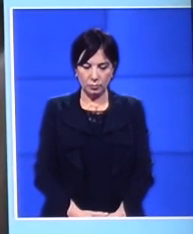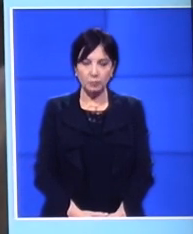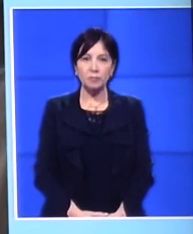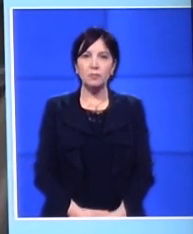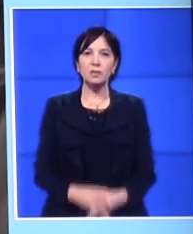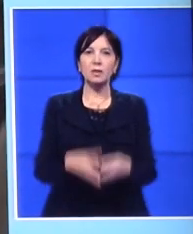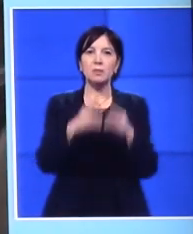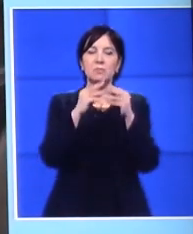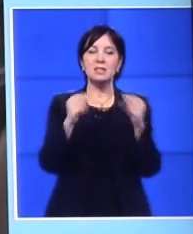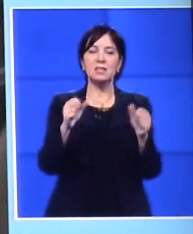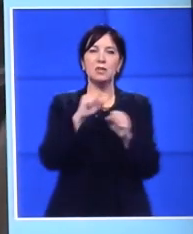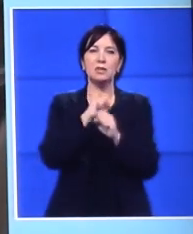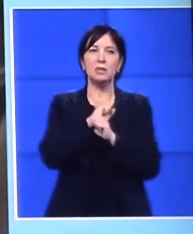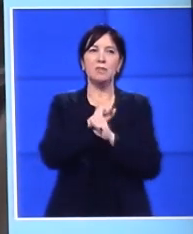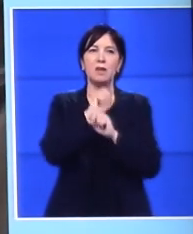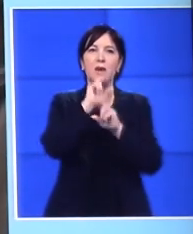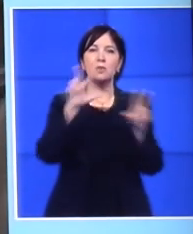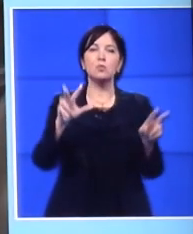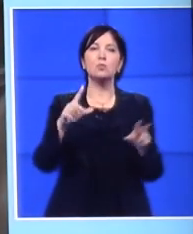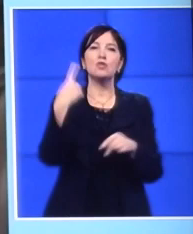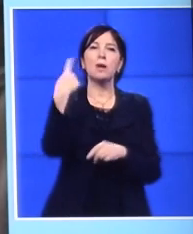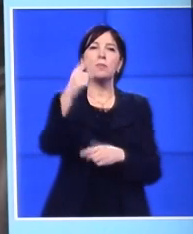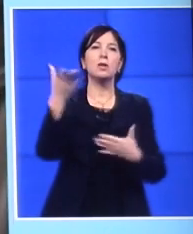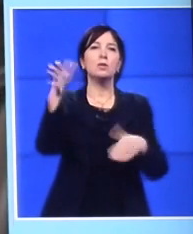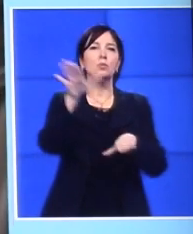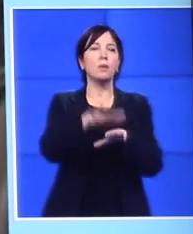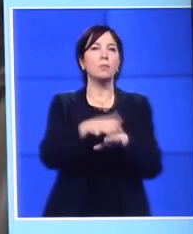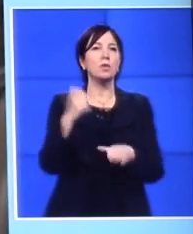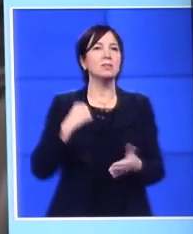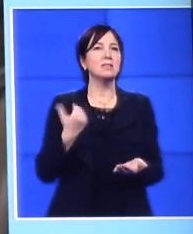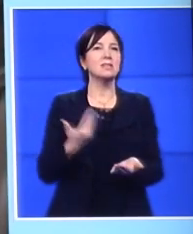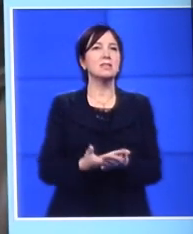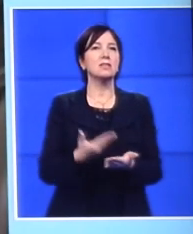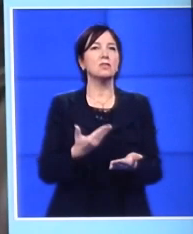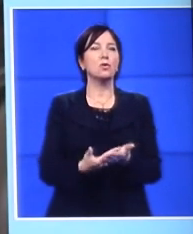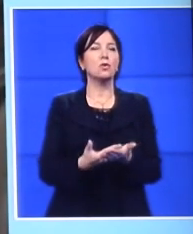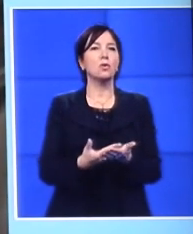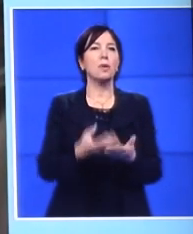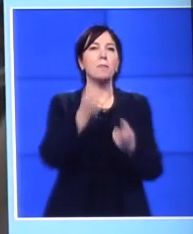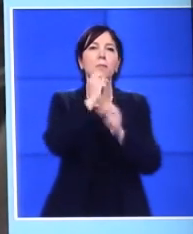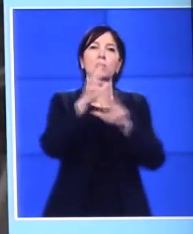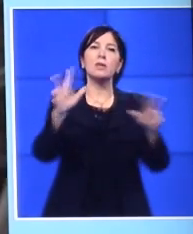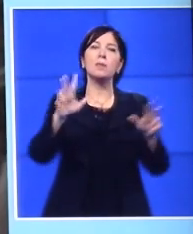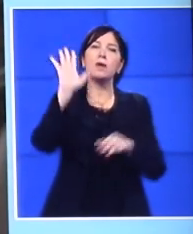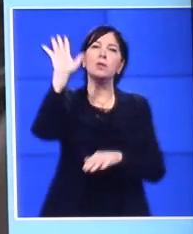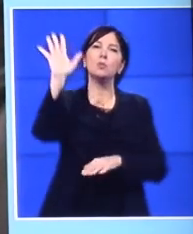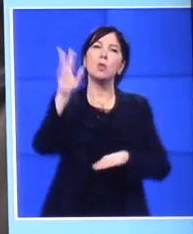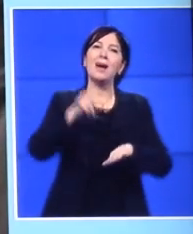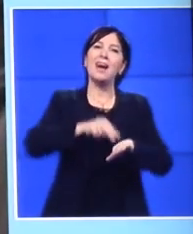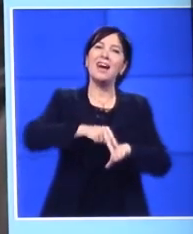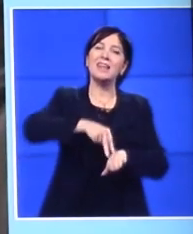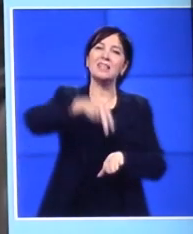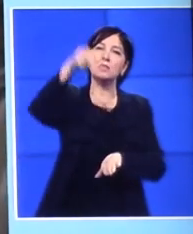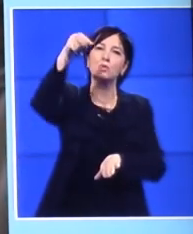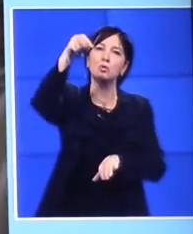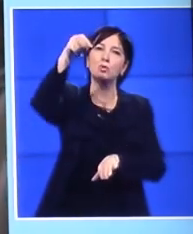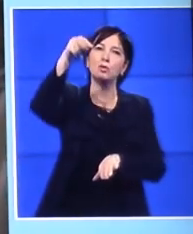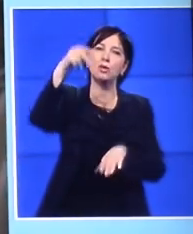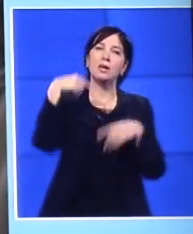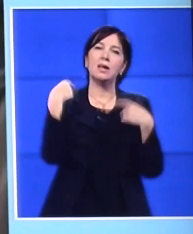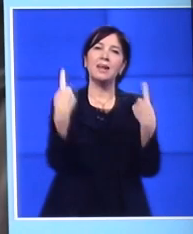Mistero della fede. Annunciamo la tua morte, Signore, proclamiamo la tua